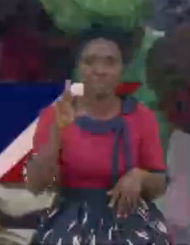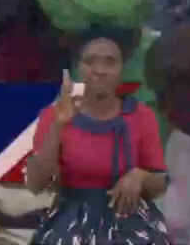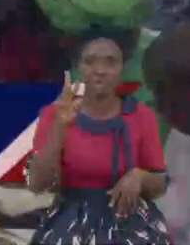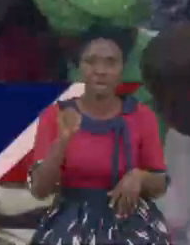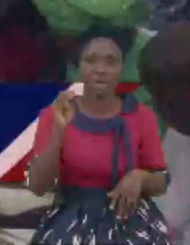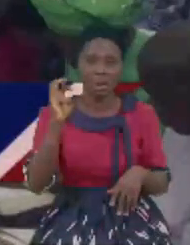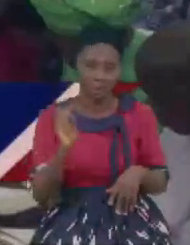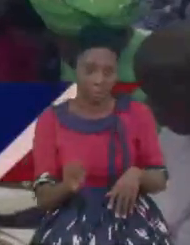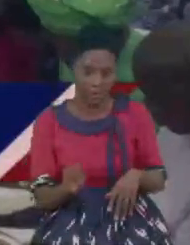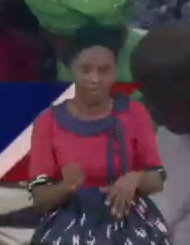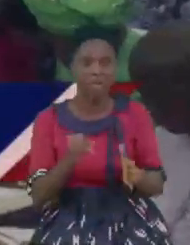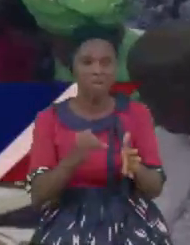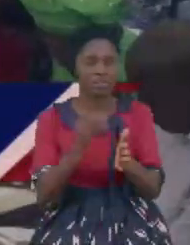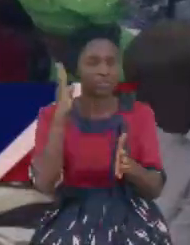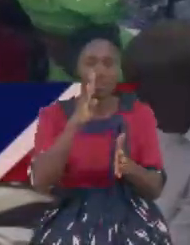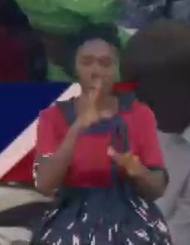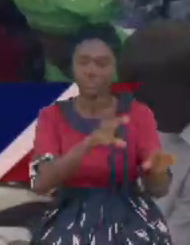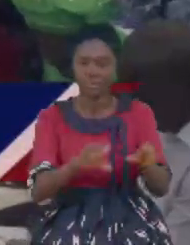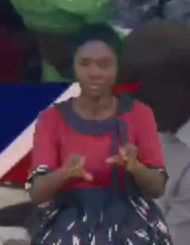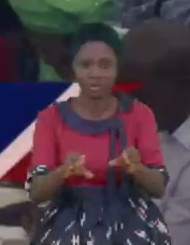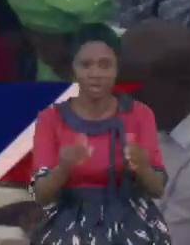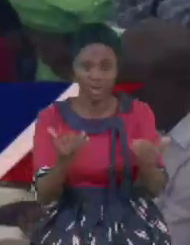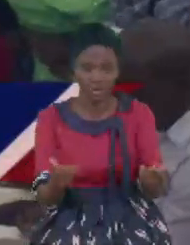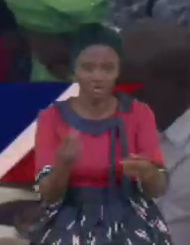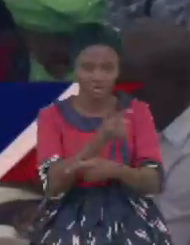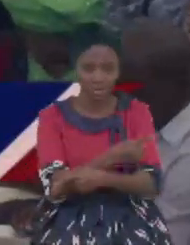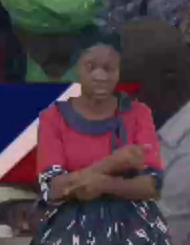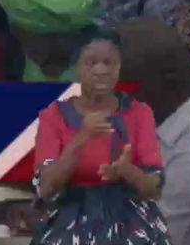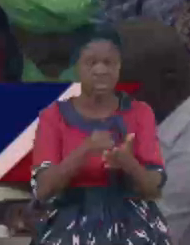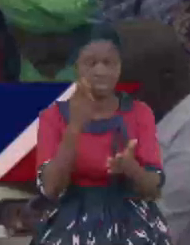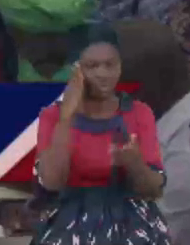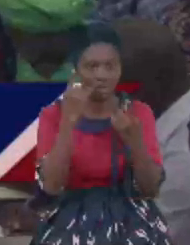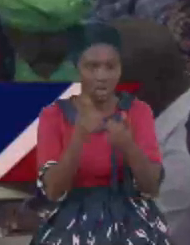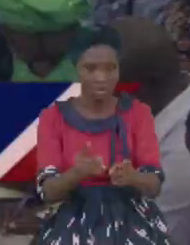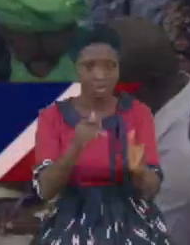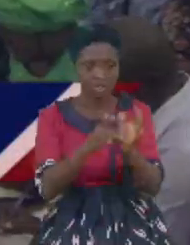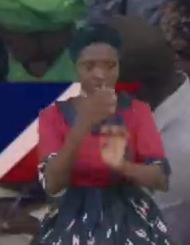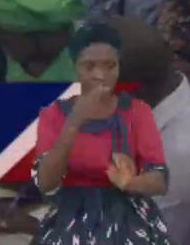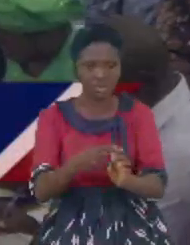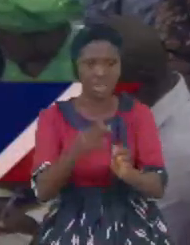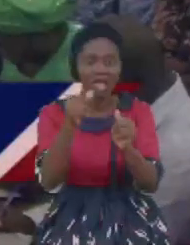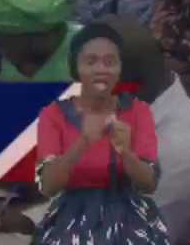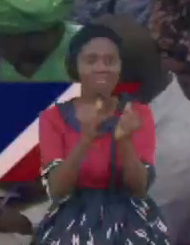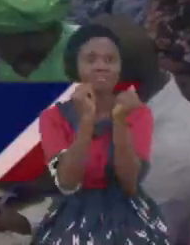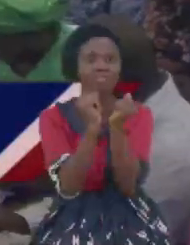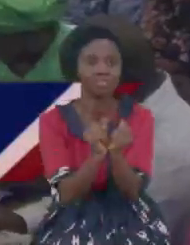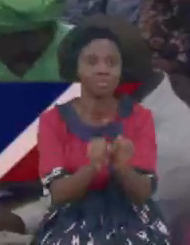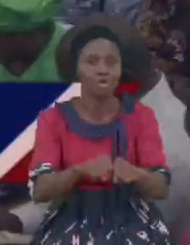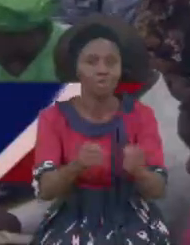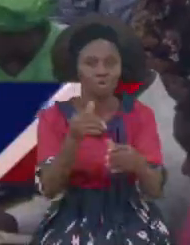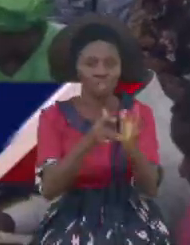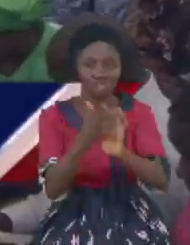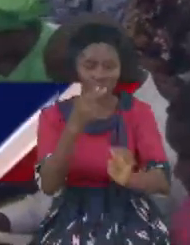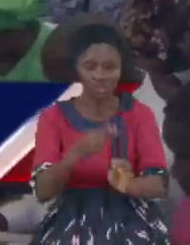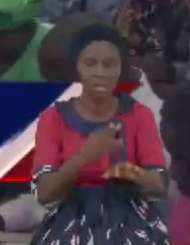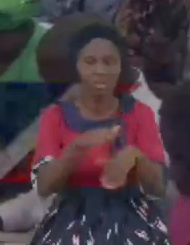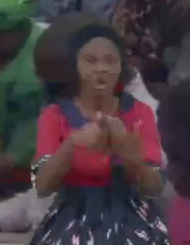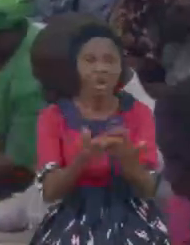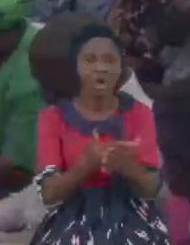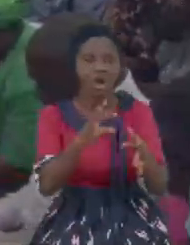finalisé dans votre vie. Cela va se passer même ce jour au nom de Jésus-Christ. toujours brisé. Toutes